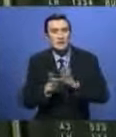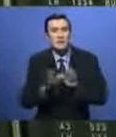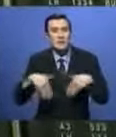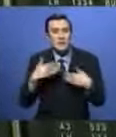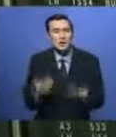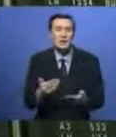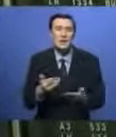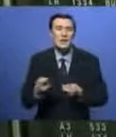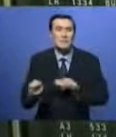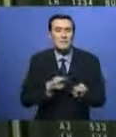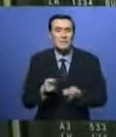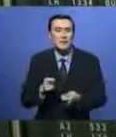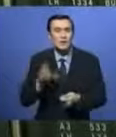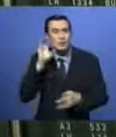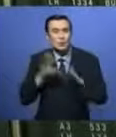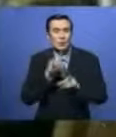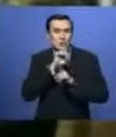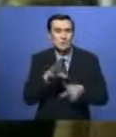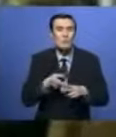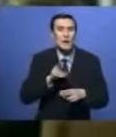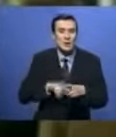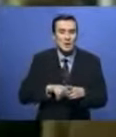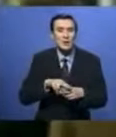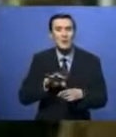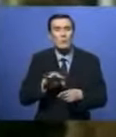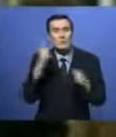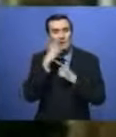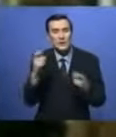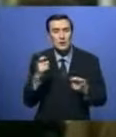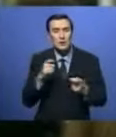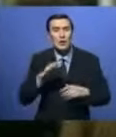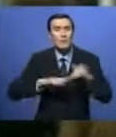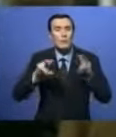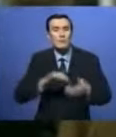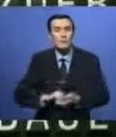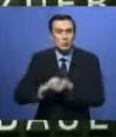предложения топ-менеджеры слышать не желают, поэтому, по заявлению профсоюза,